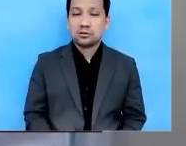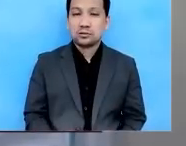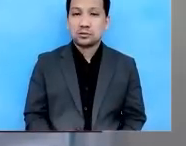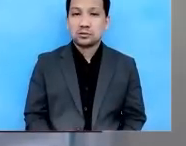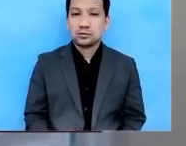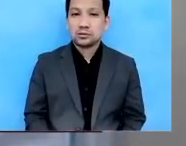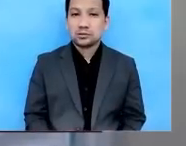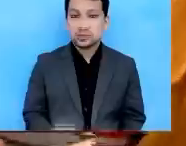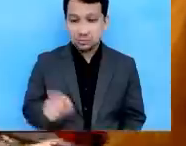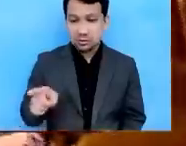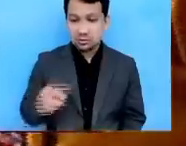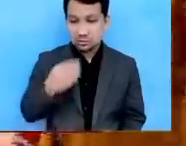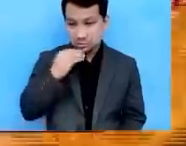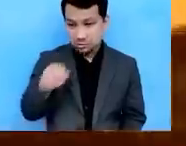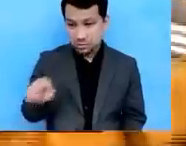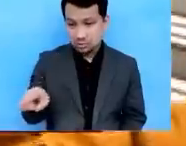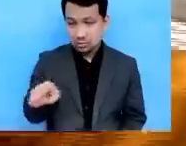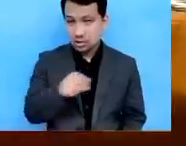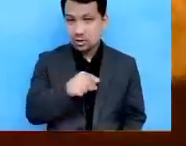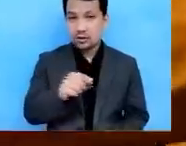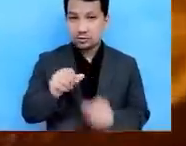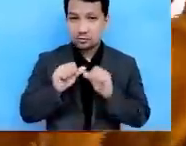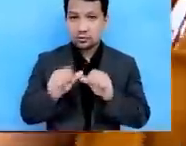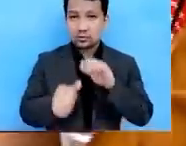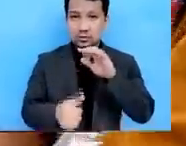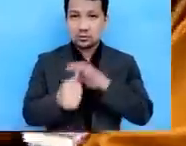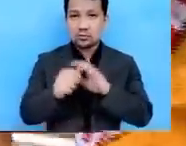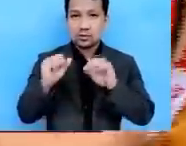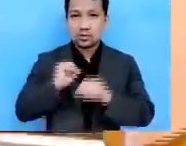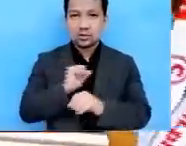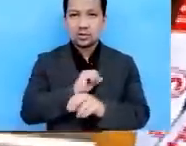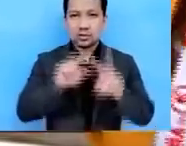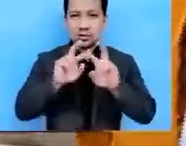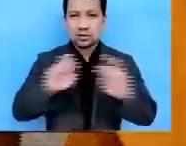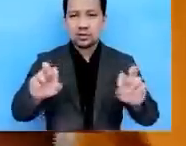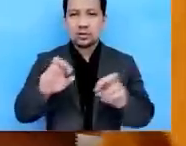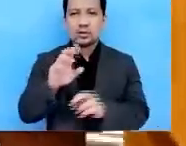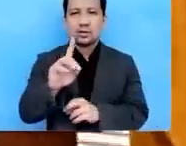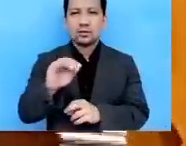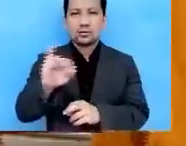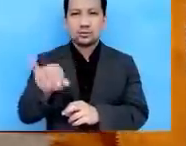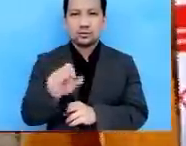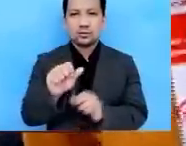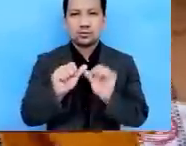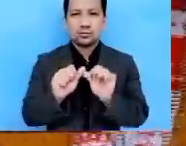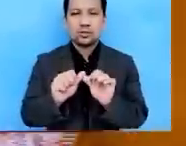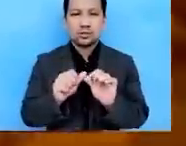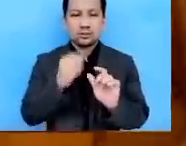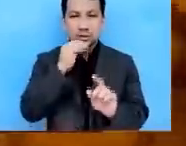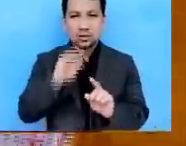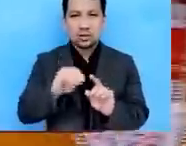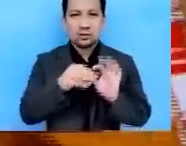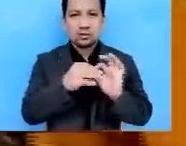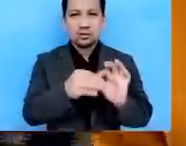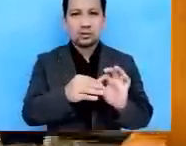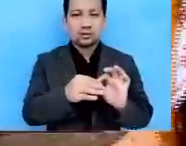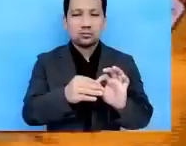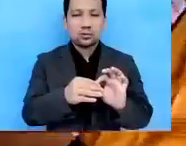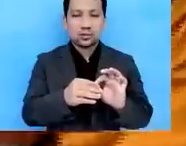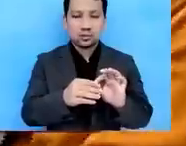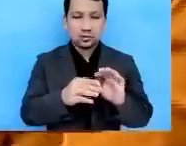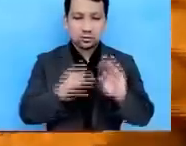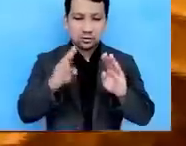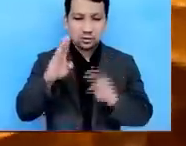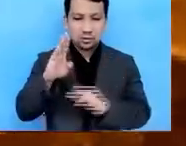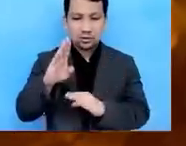Sinasabihan ng ganun. Kasunod ng mga isiniwalad sa Senado, sinabi ng Department of Justice na ipinag-utos na raw ni Secretary Boying Remulla ang pagbuo